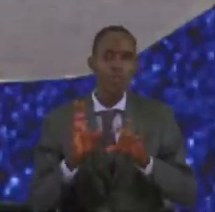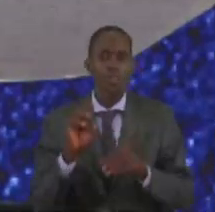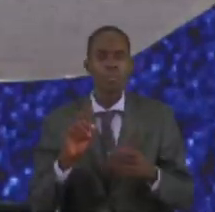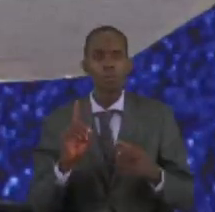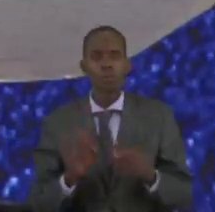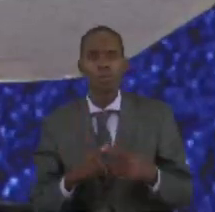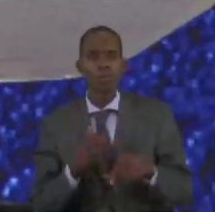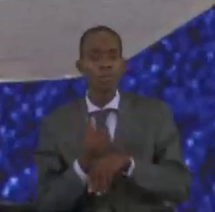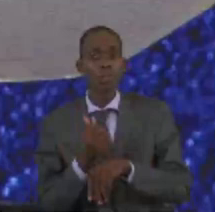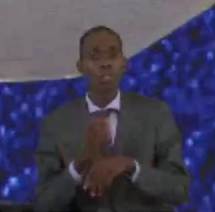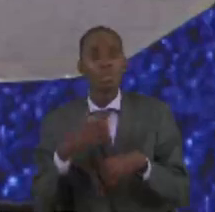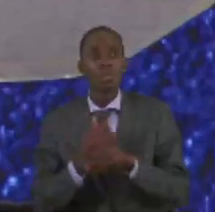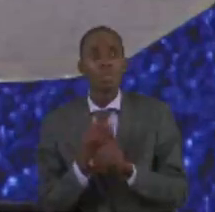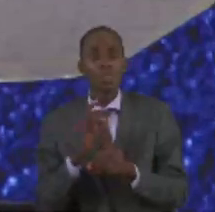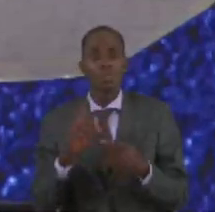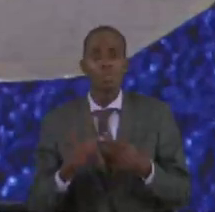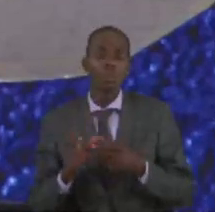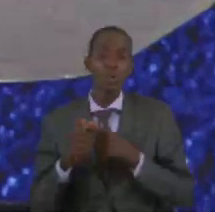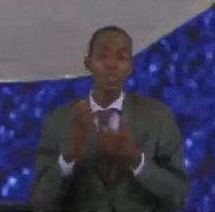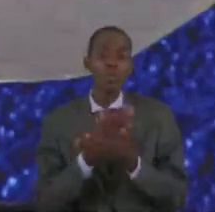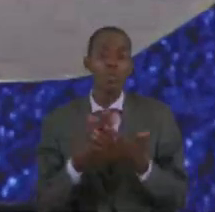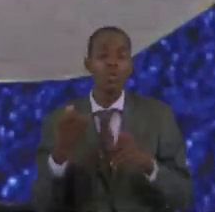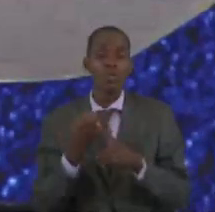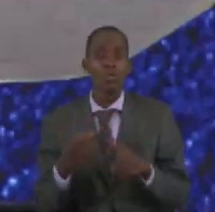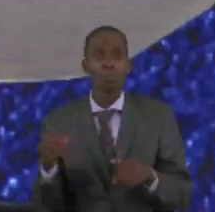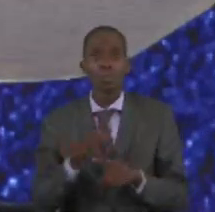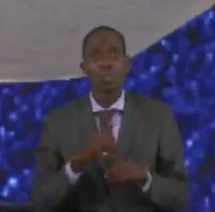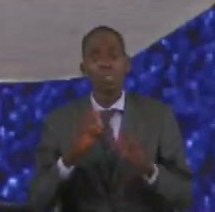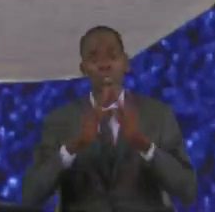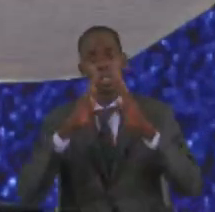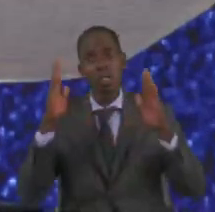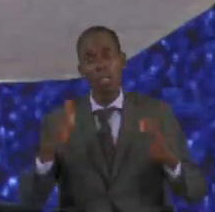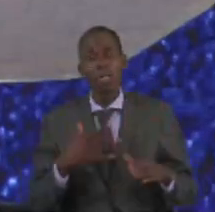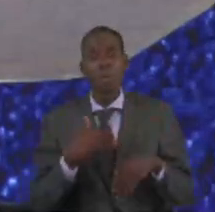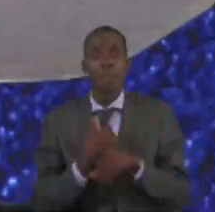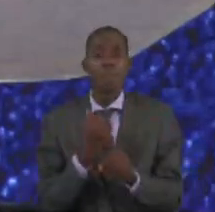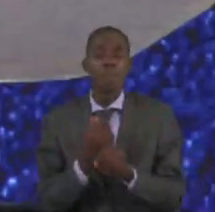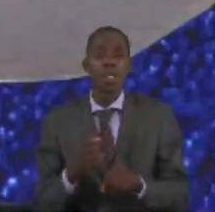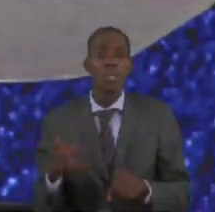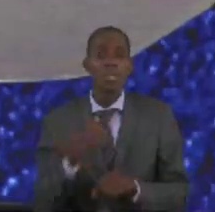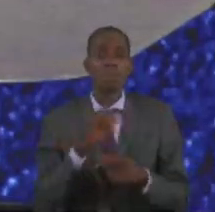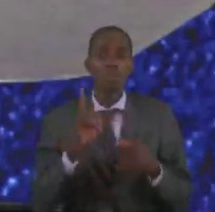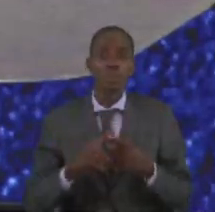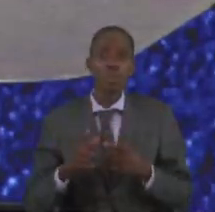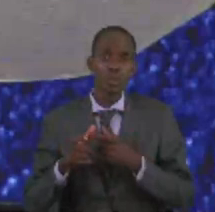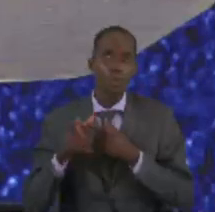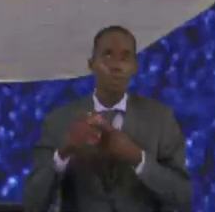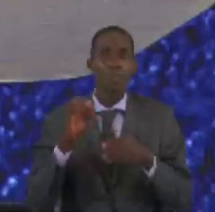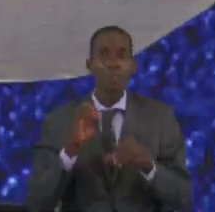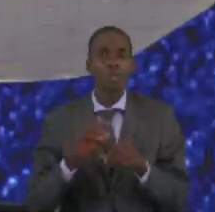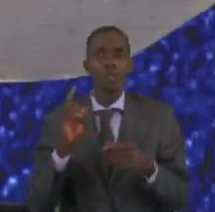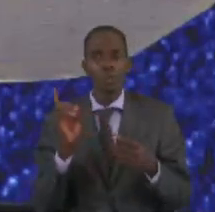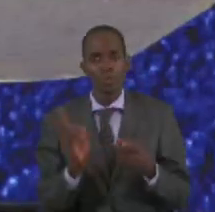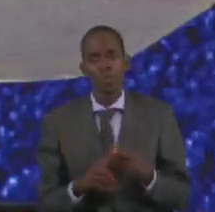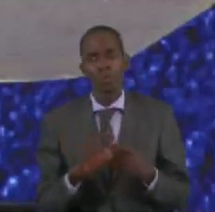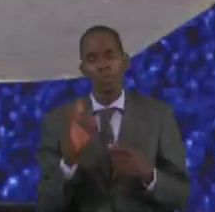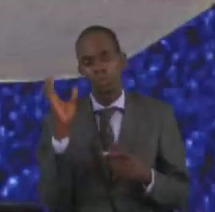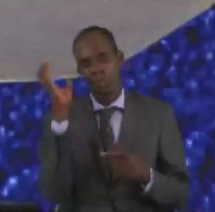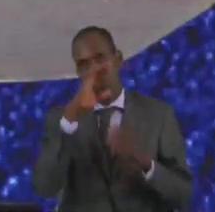il les poussait à blasphémer, il les obligeait à blasphémer, il les faisait fuir leur maison, il les